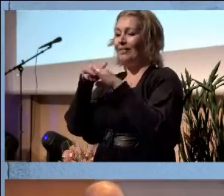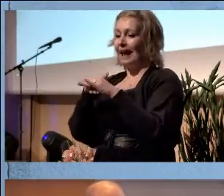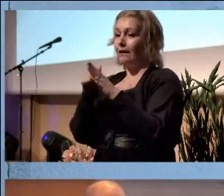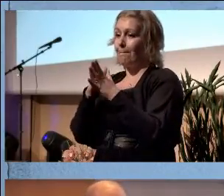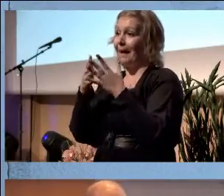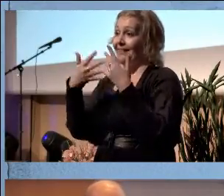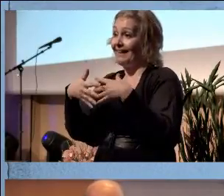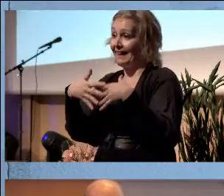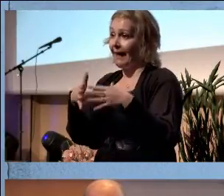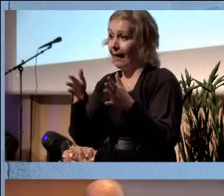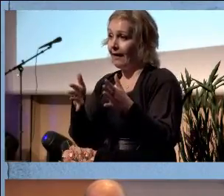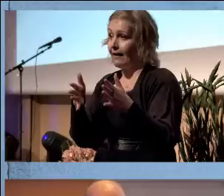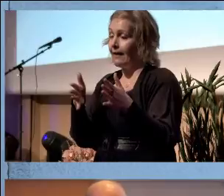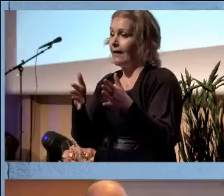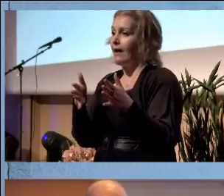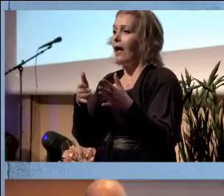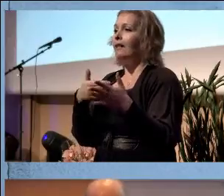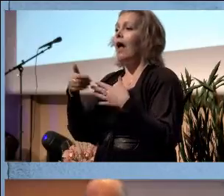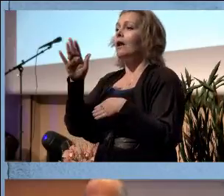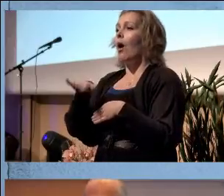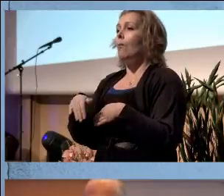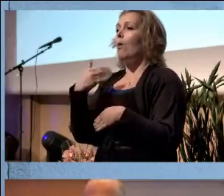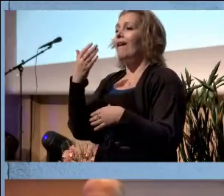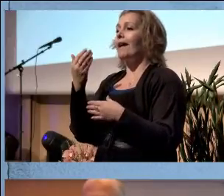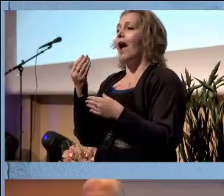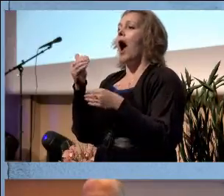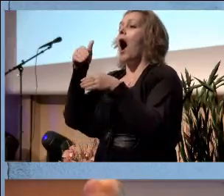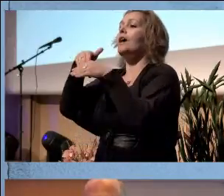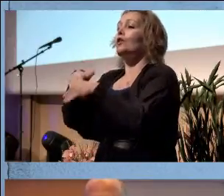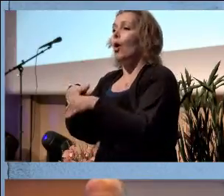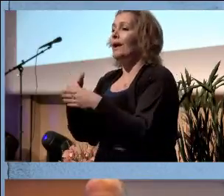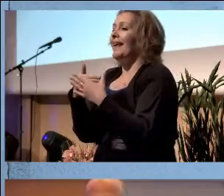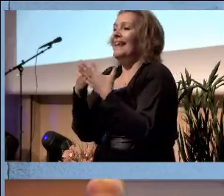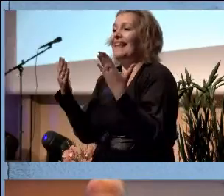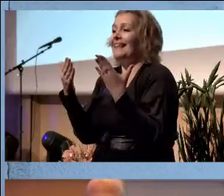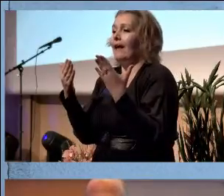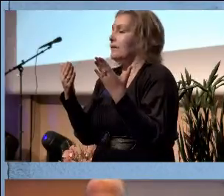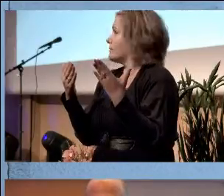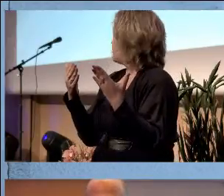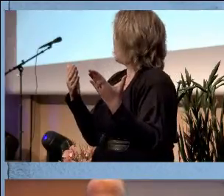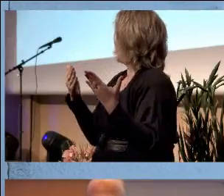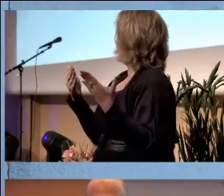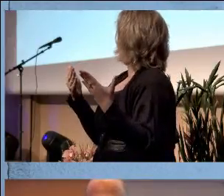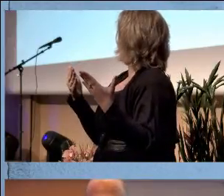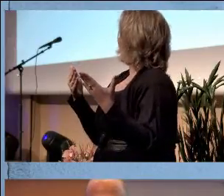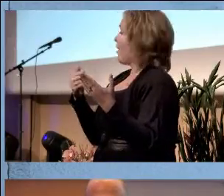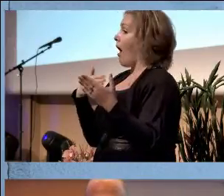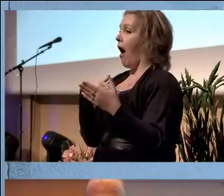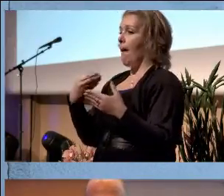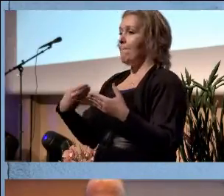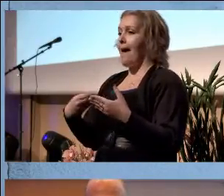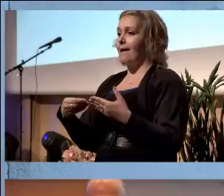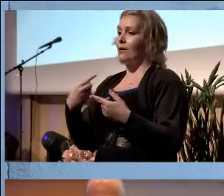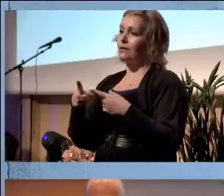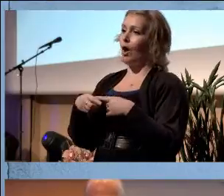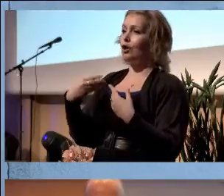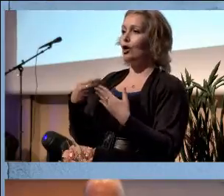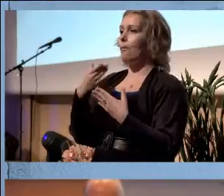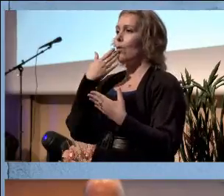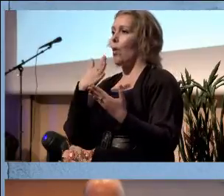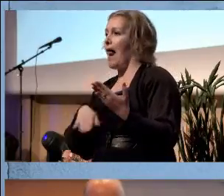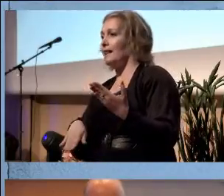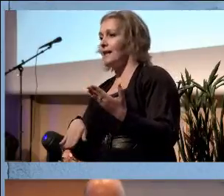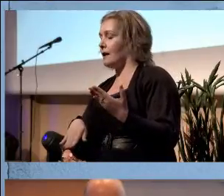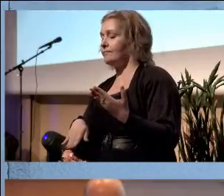medvirke. Det handler om å være aktør, ikke være kunde. Å gå rundt med en pengebunke og tro at du kjøper deg god